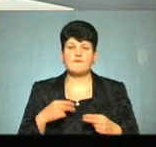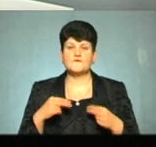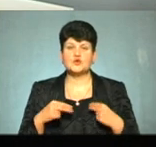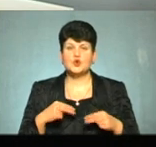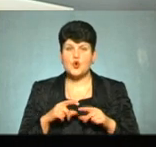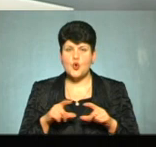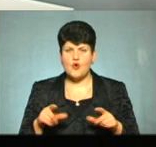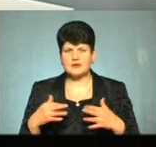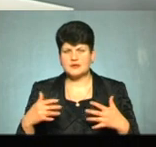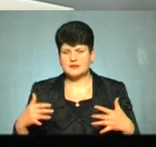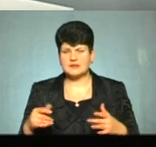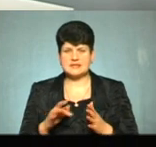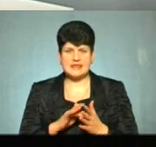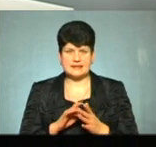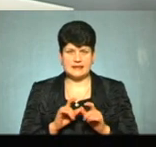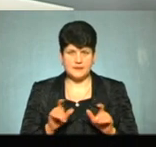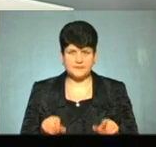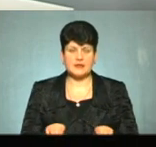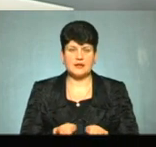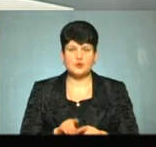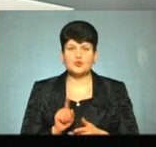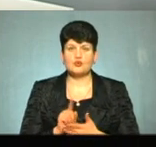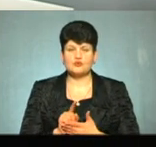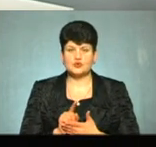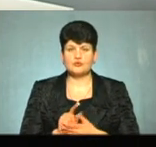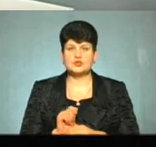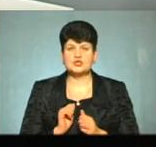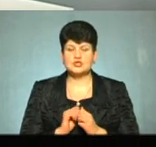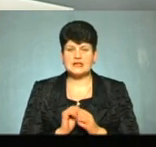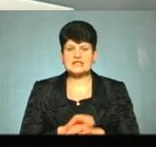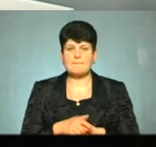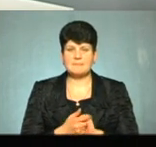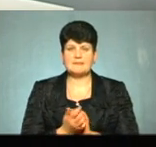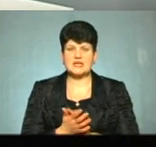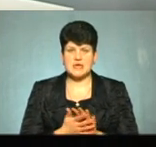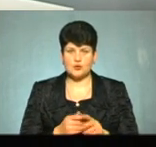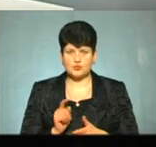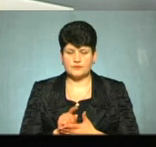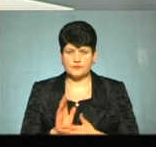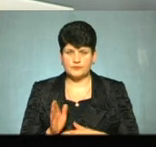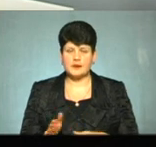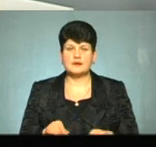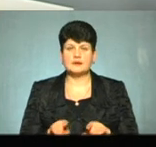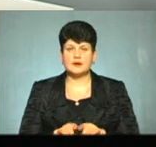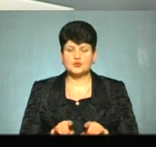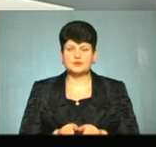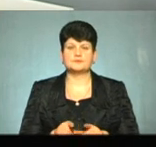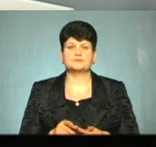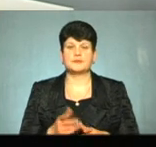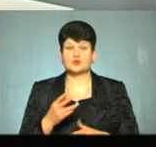в торгових різних центрах. Також обов'язково часте миття рук має бути. Далі, якщо